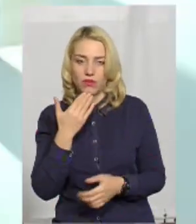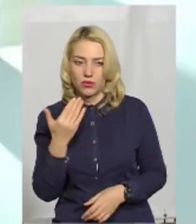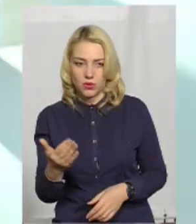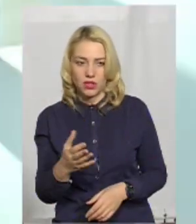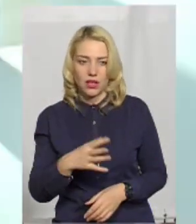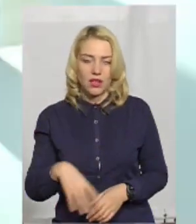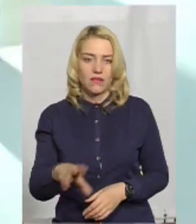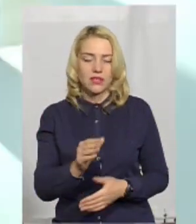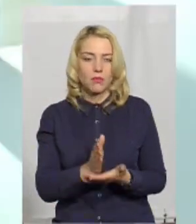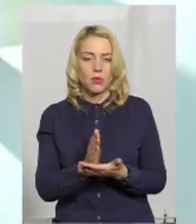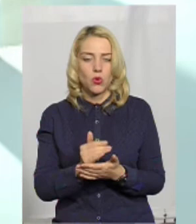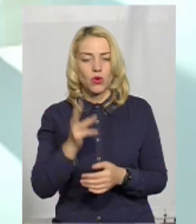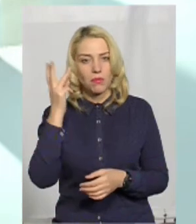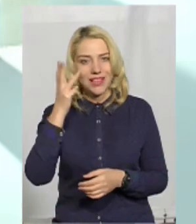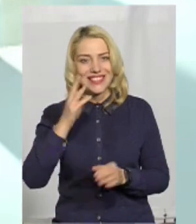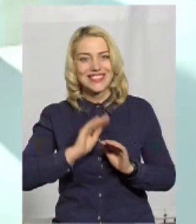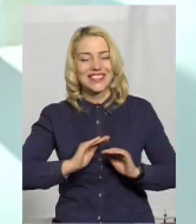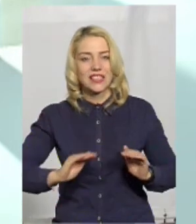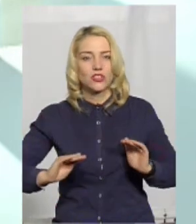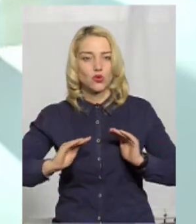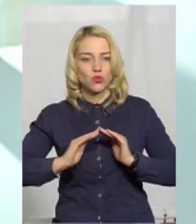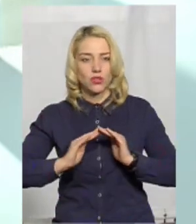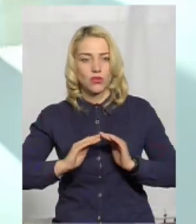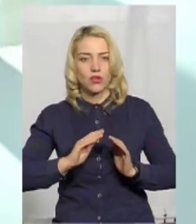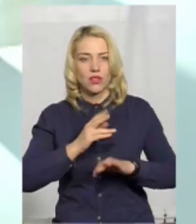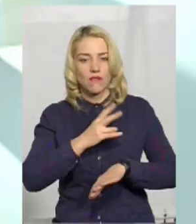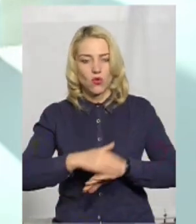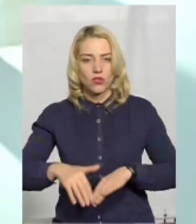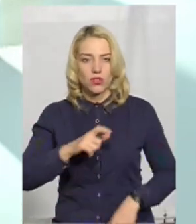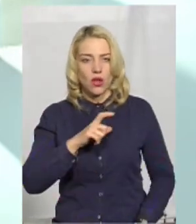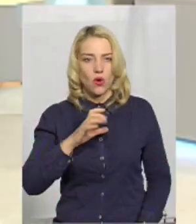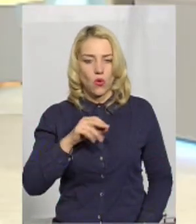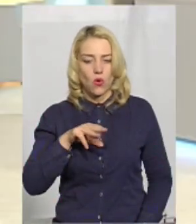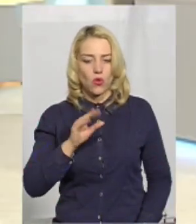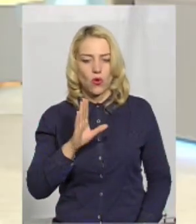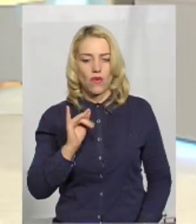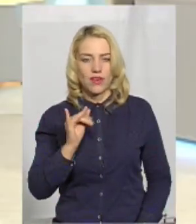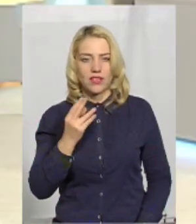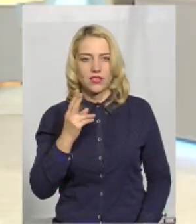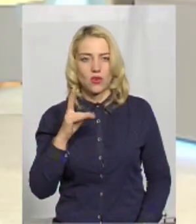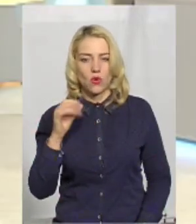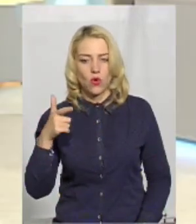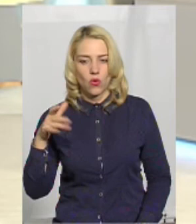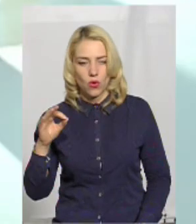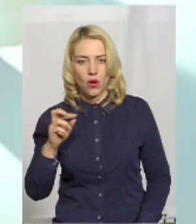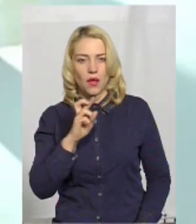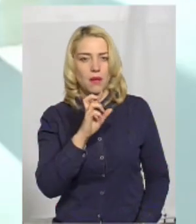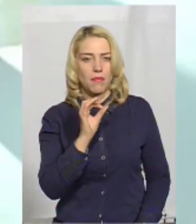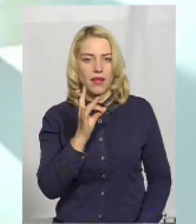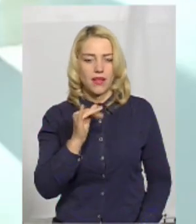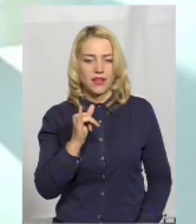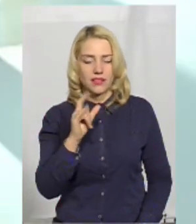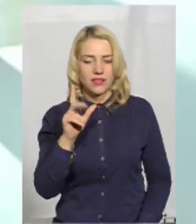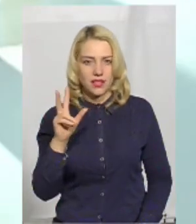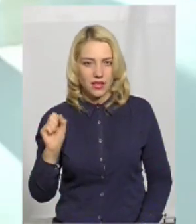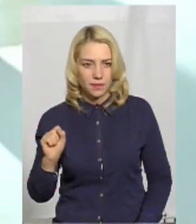перебувають у Хмельницькому дитячому будинку на Хутовицького, Берізка. Четверо перебуває у